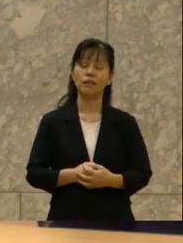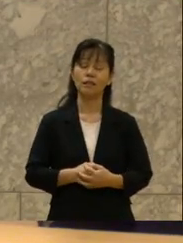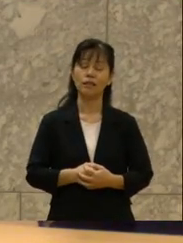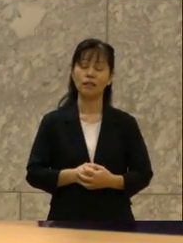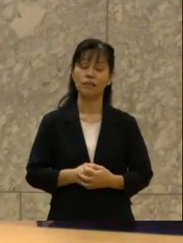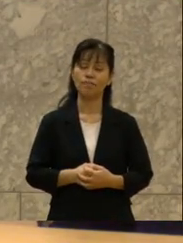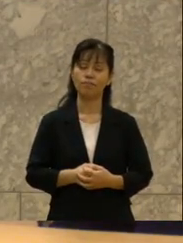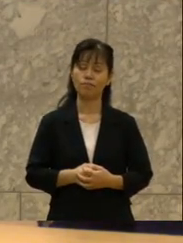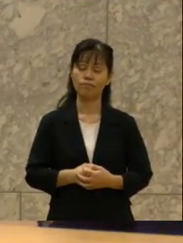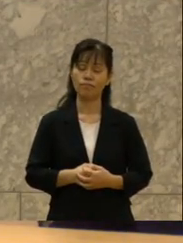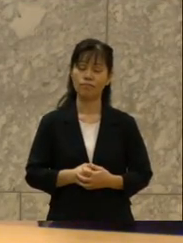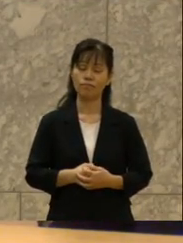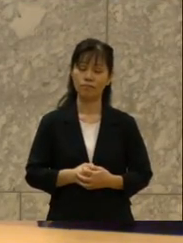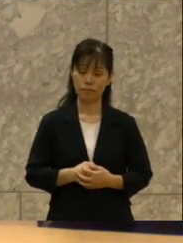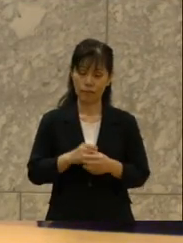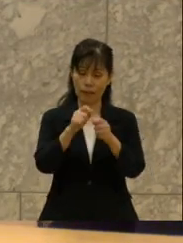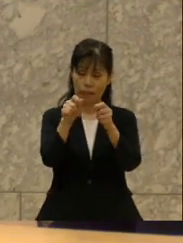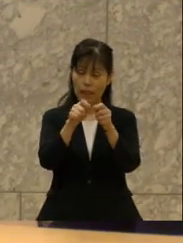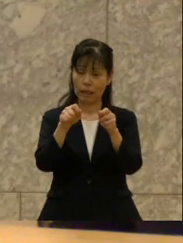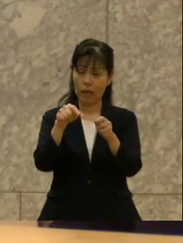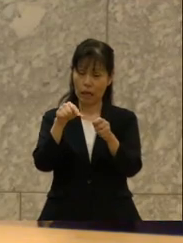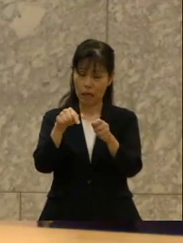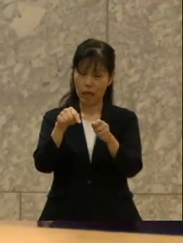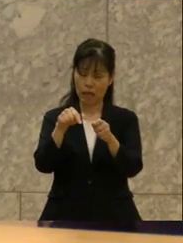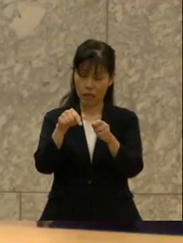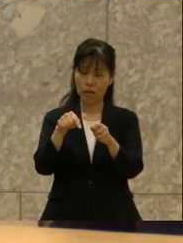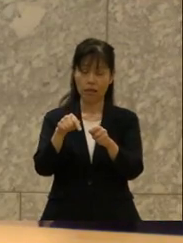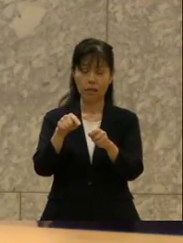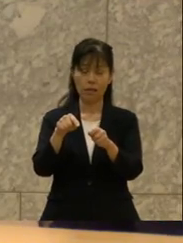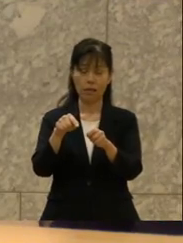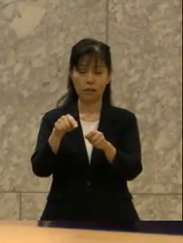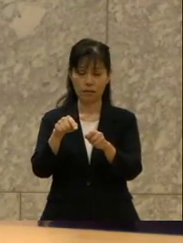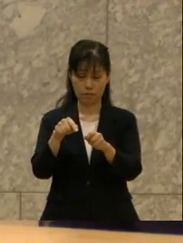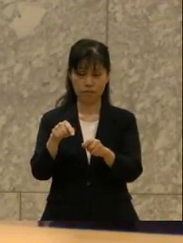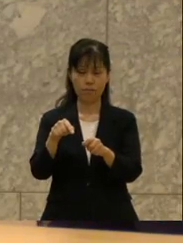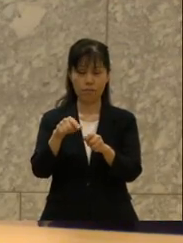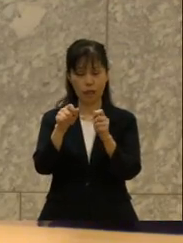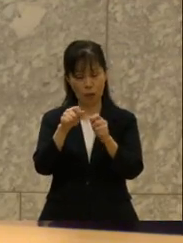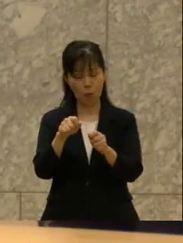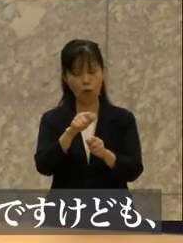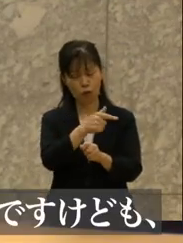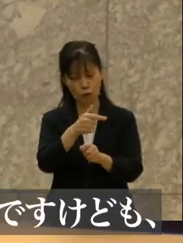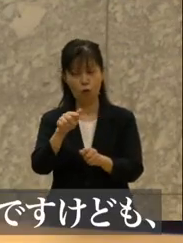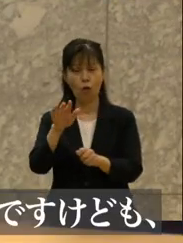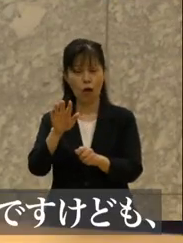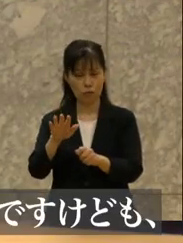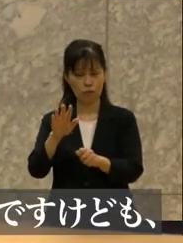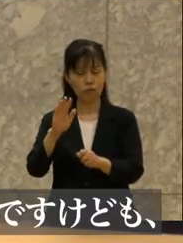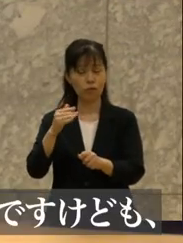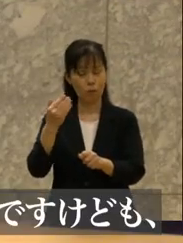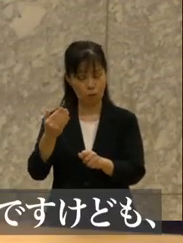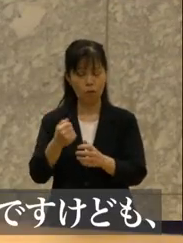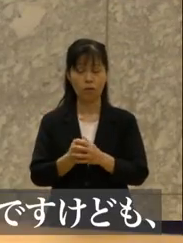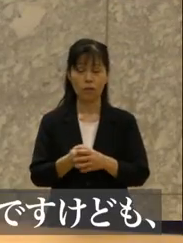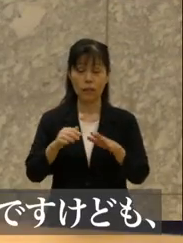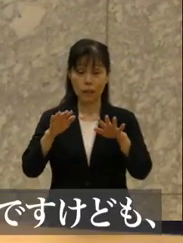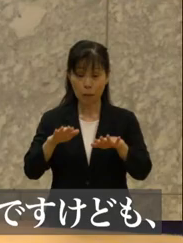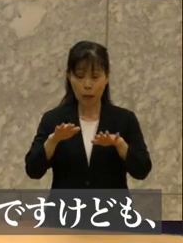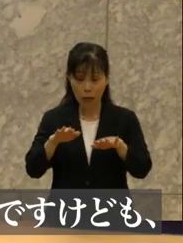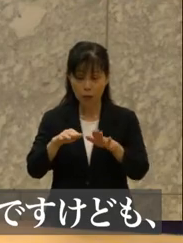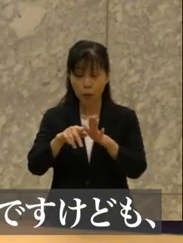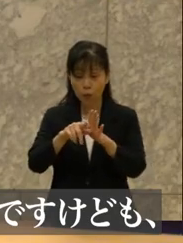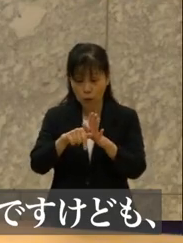やっぱりでも結果家庭は今おっしゃったようなこともたくさんありますけれどもまずやっぱりその今この瞬間